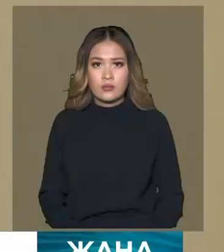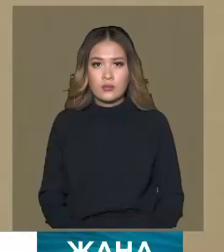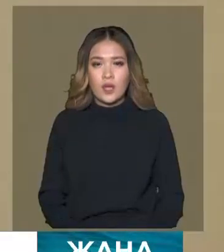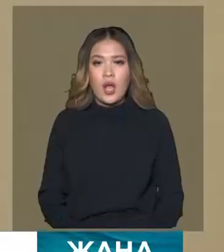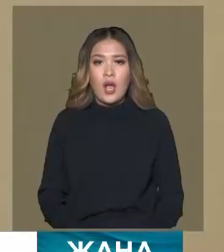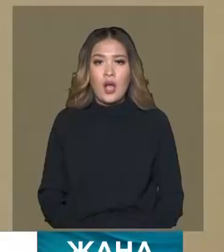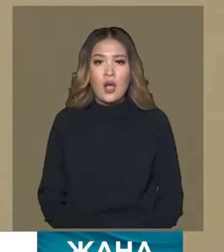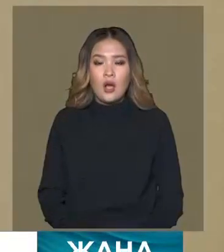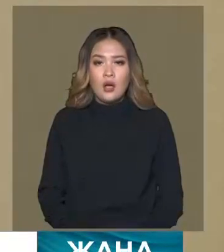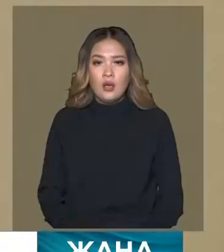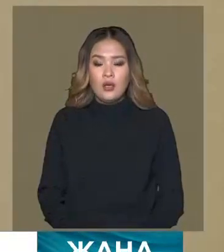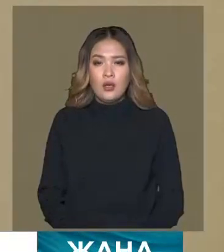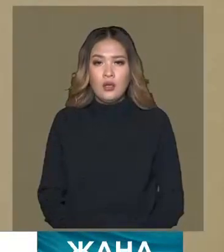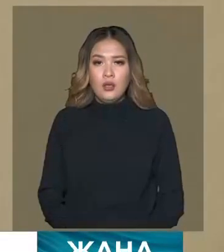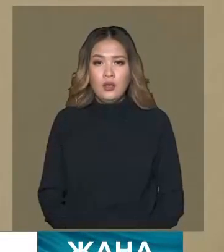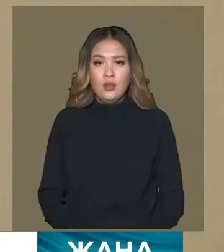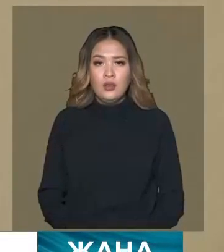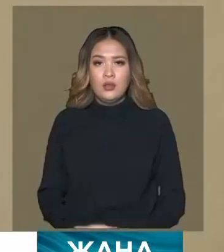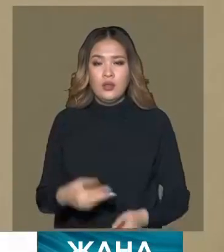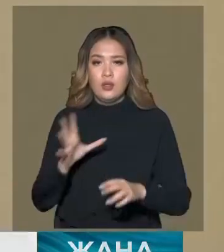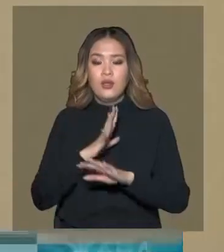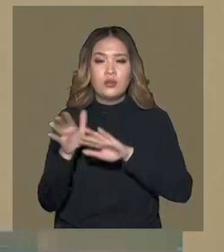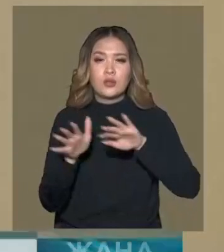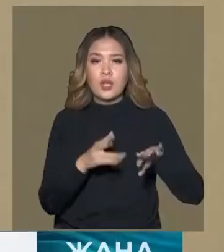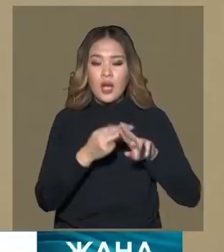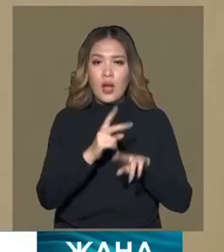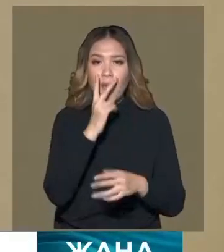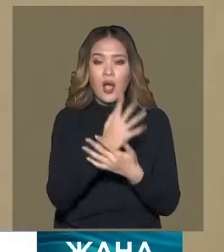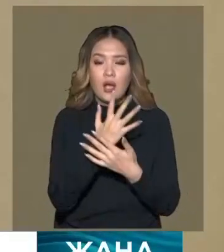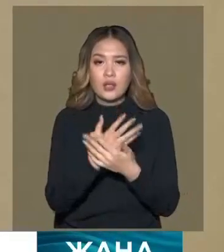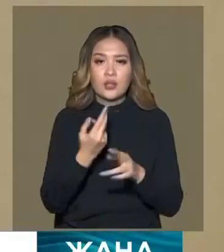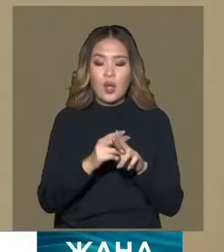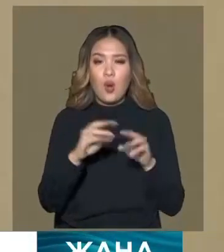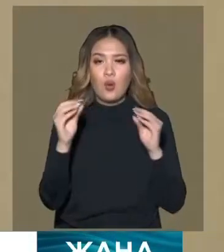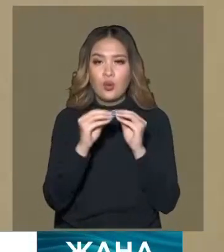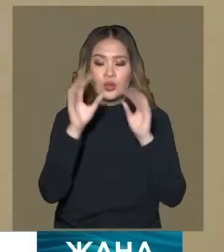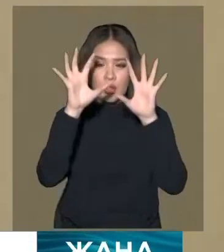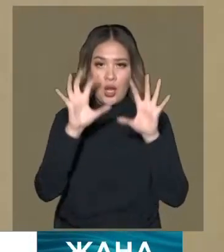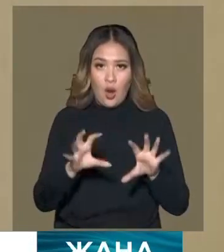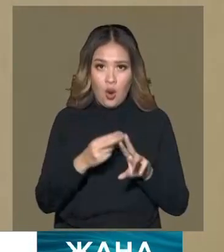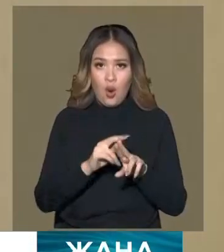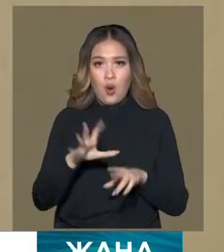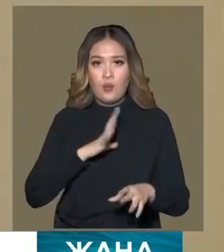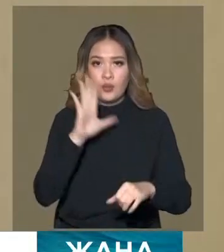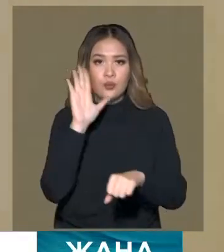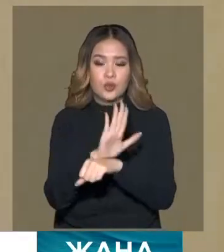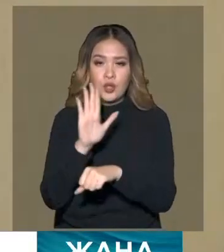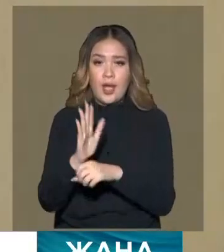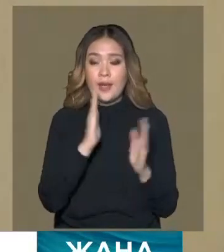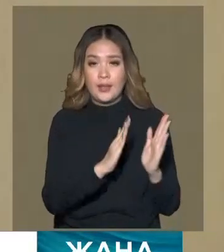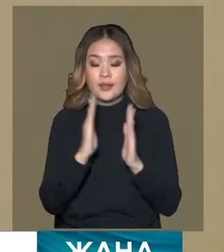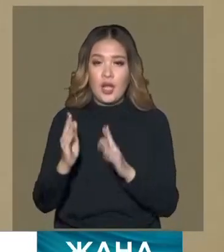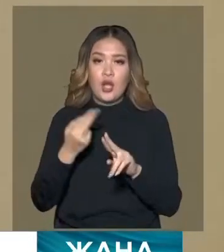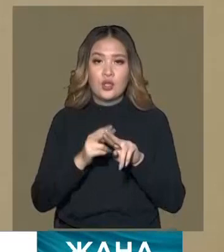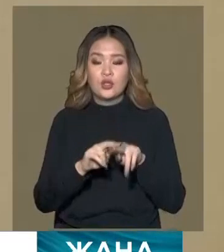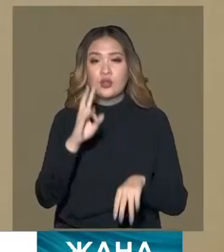Кроме того, отношения в данной сфере. Сонымен қатар осы саладағы қатынастар 10 заңмен мемлекеттік органдардың әртүрлі бұйрықтарымен реттеледі. Бірақ